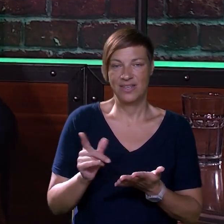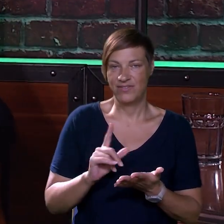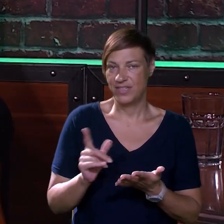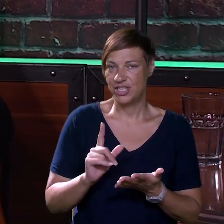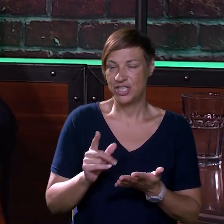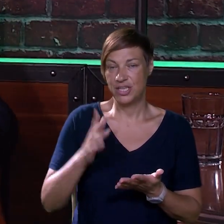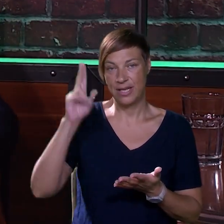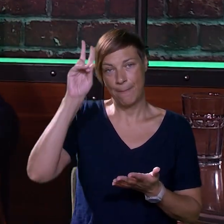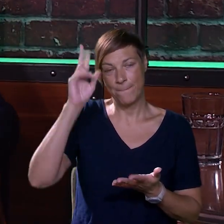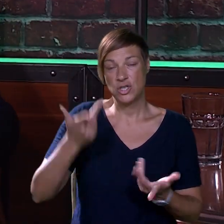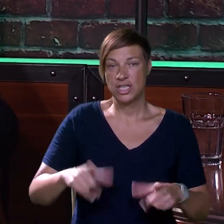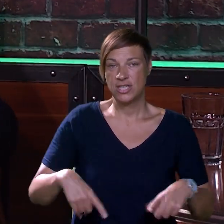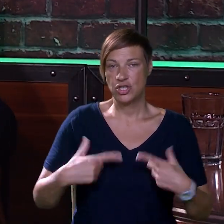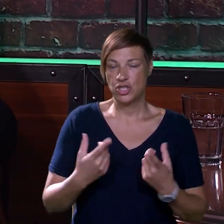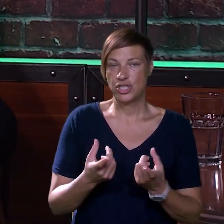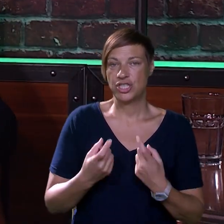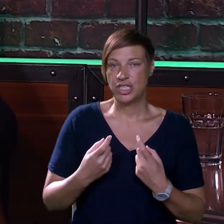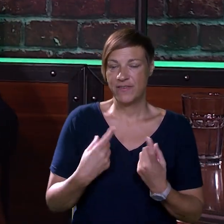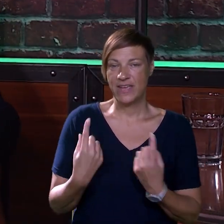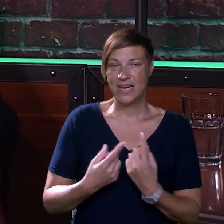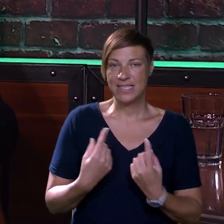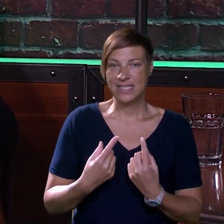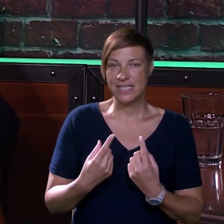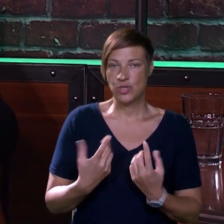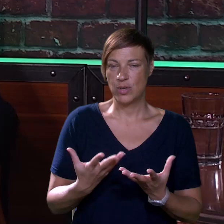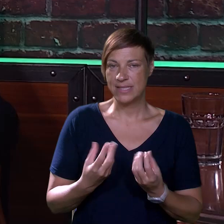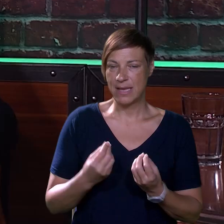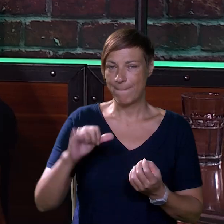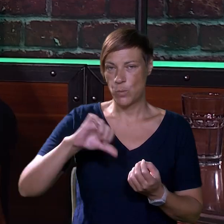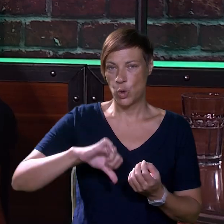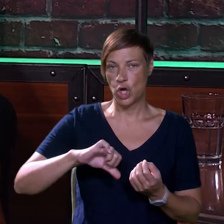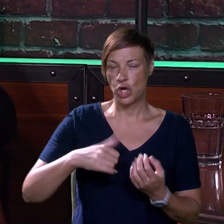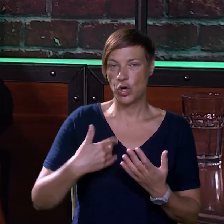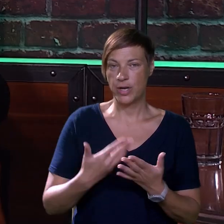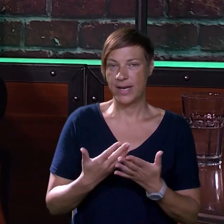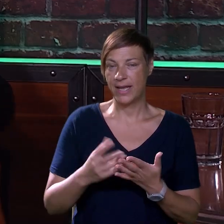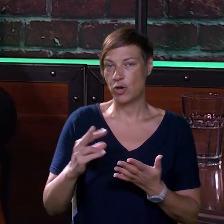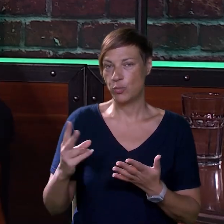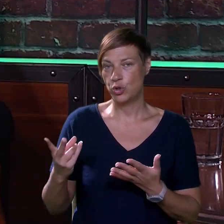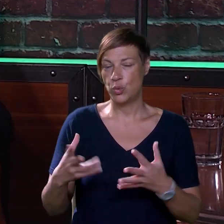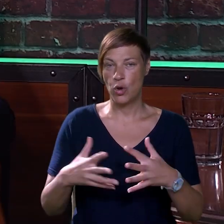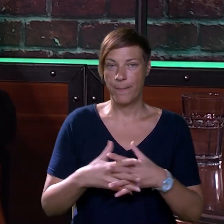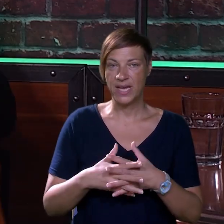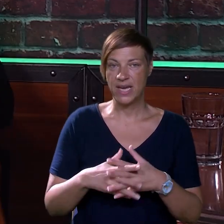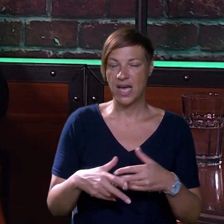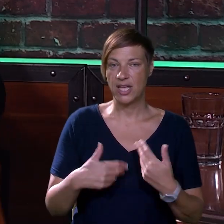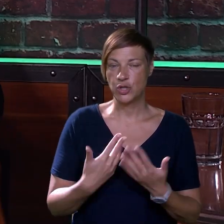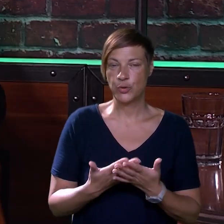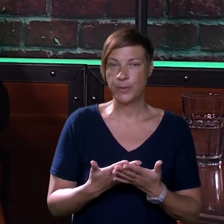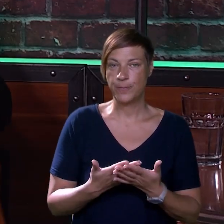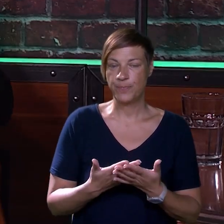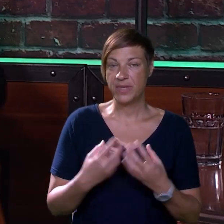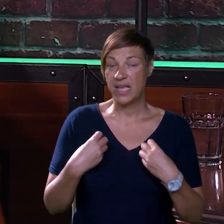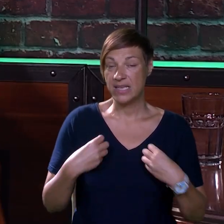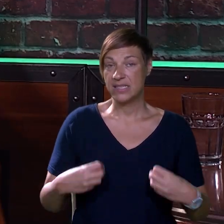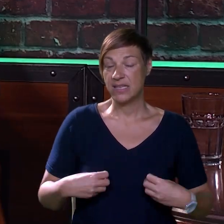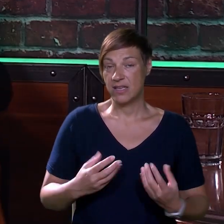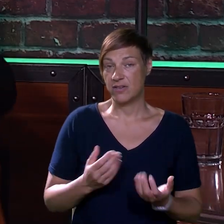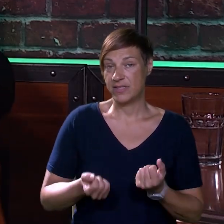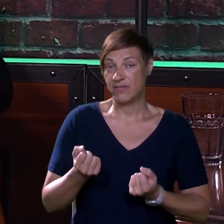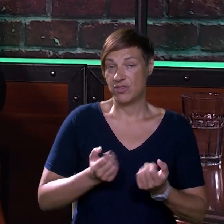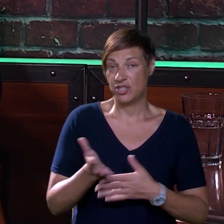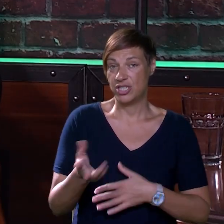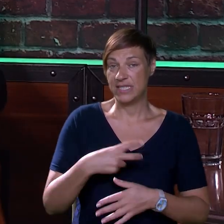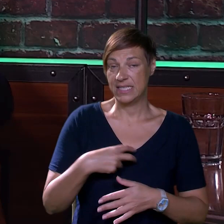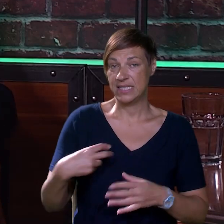više može doći živ, ali njegova situacija je puno gora nego u nekom drugom gradu. Iz Karlovca se može voziti za